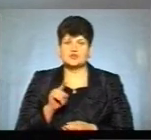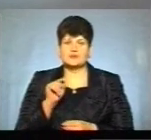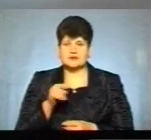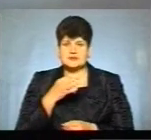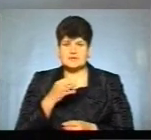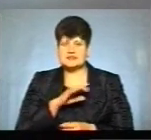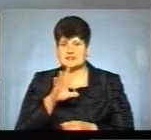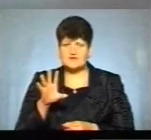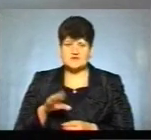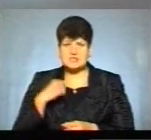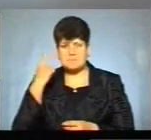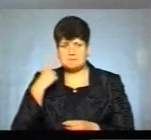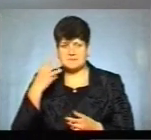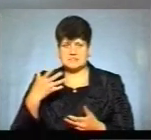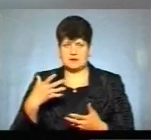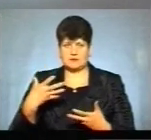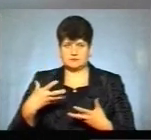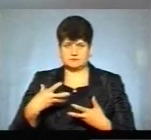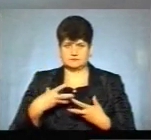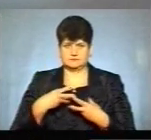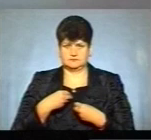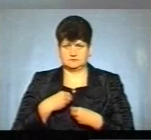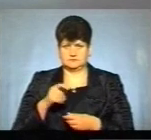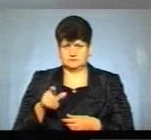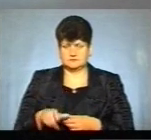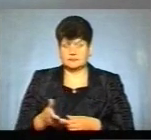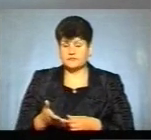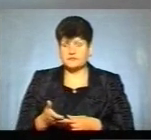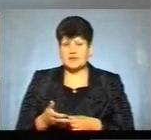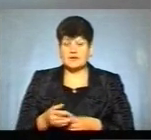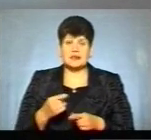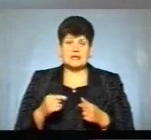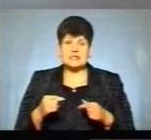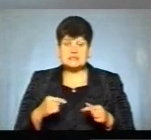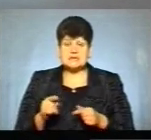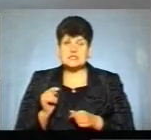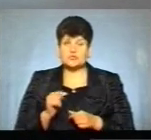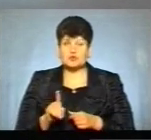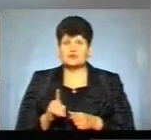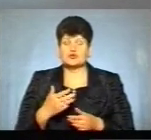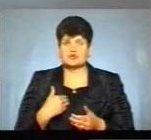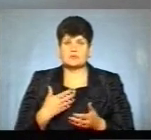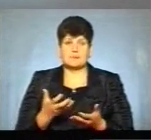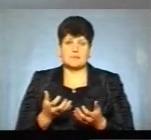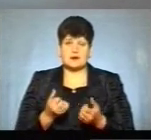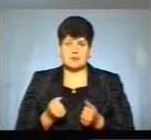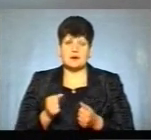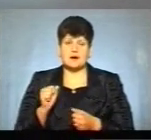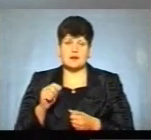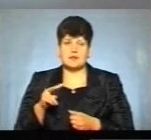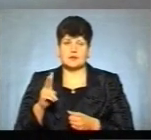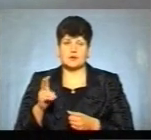все психоактивні речовини. Різниця в тому, що якщо ми беремо, скажімо,